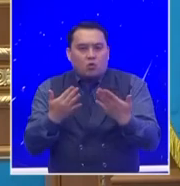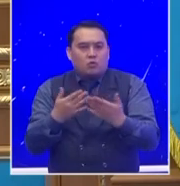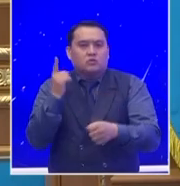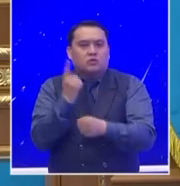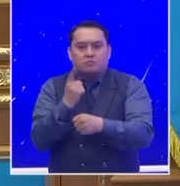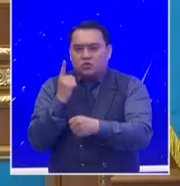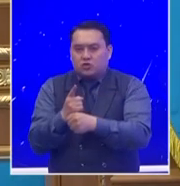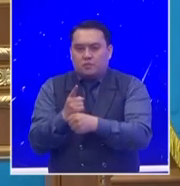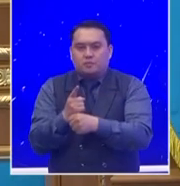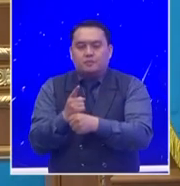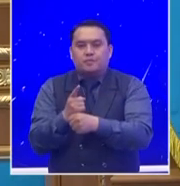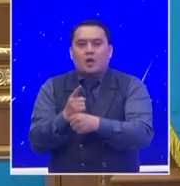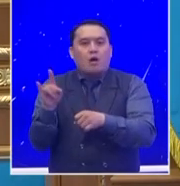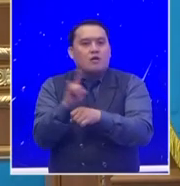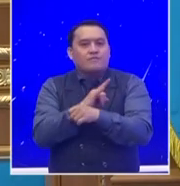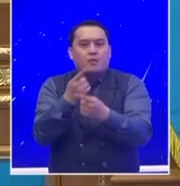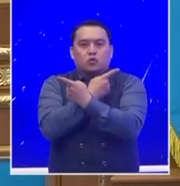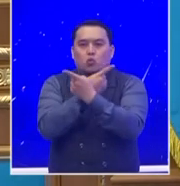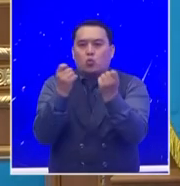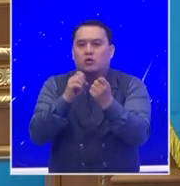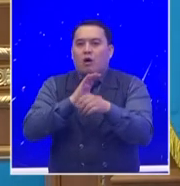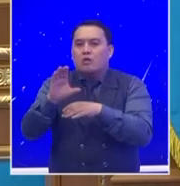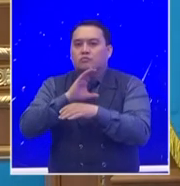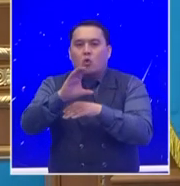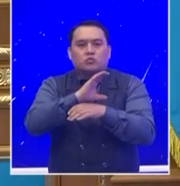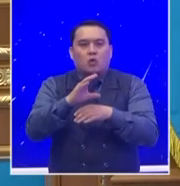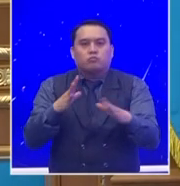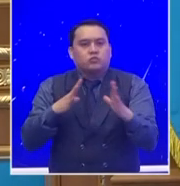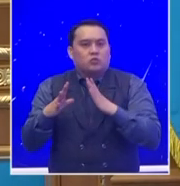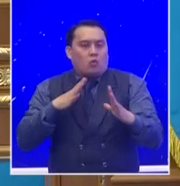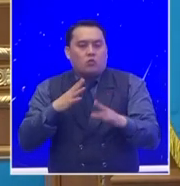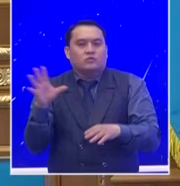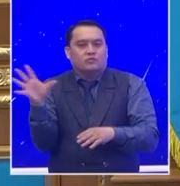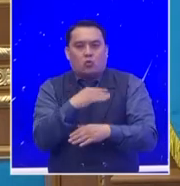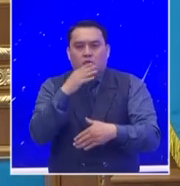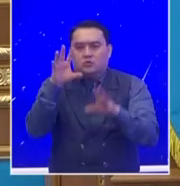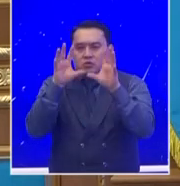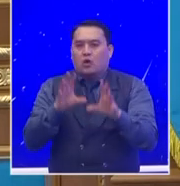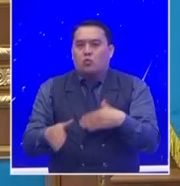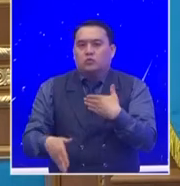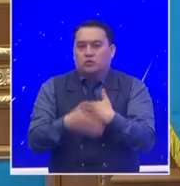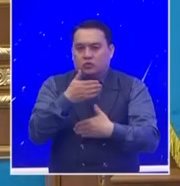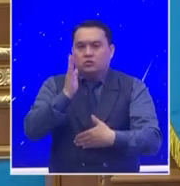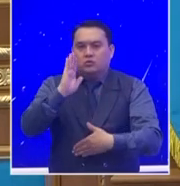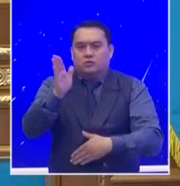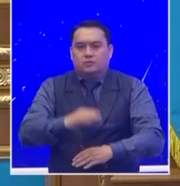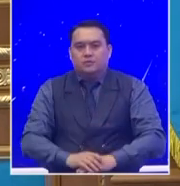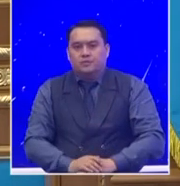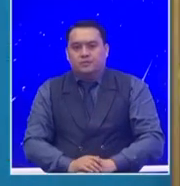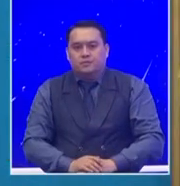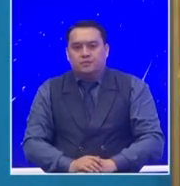тыйым саламыз. Жалған ақпарат таратып, дүрбелең туғызатындар заңға сәйкес жауапқа